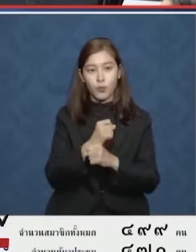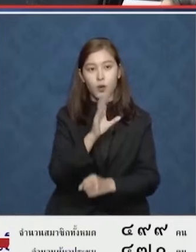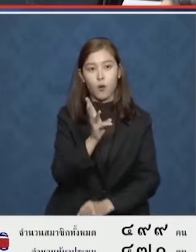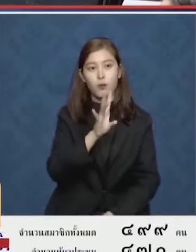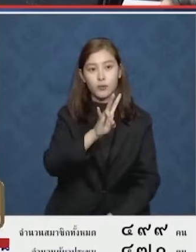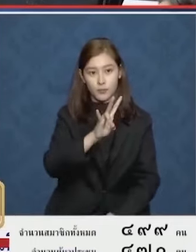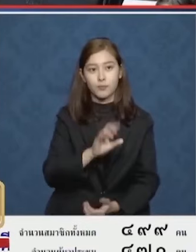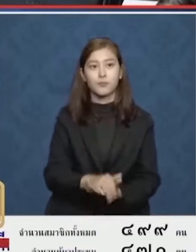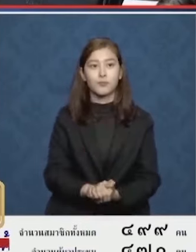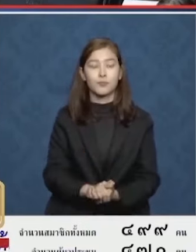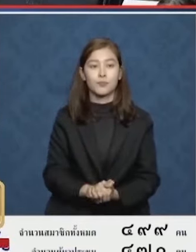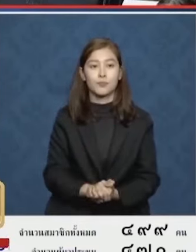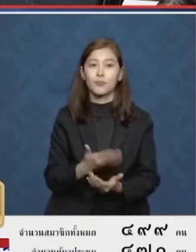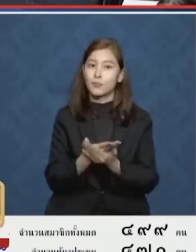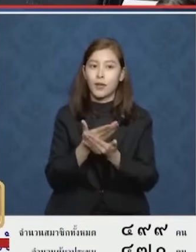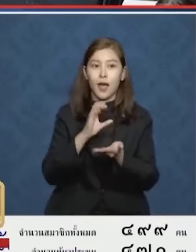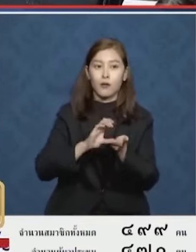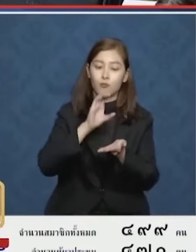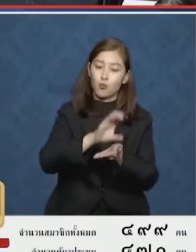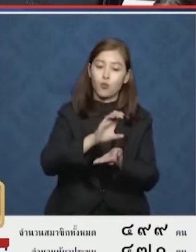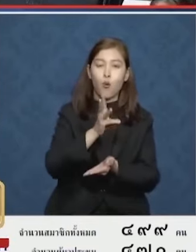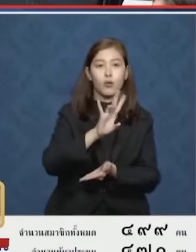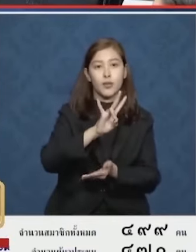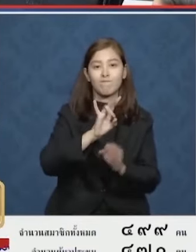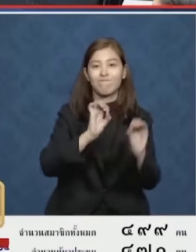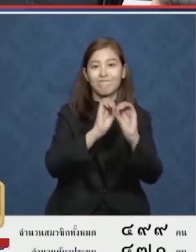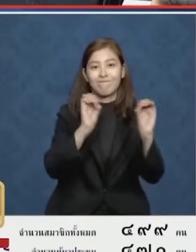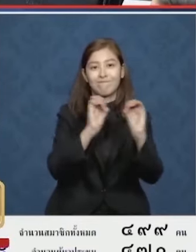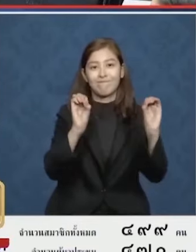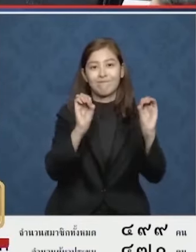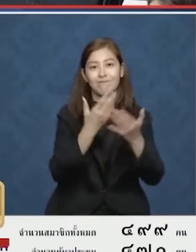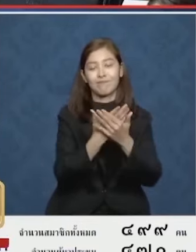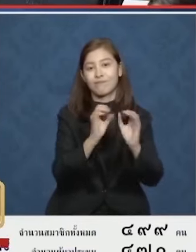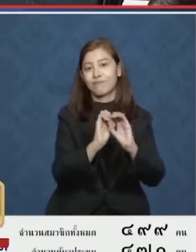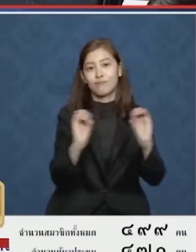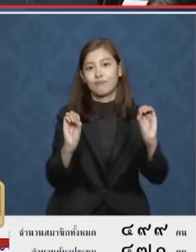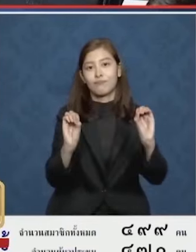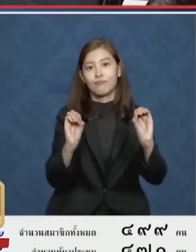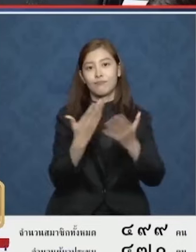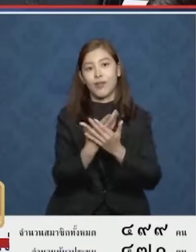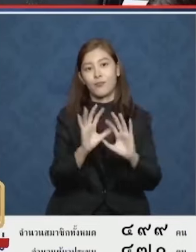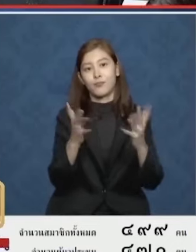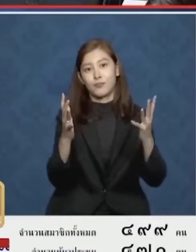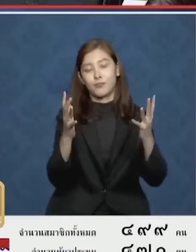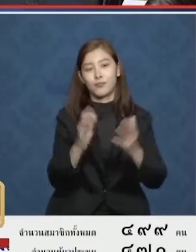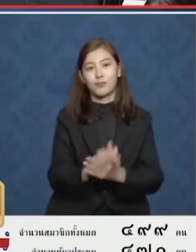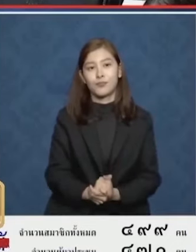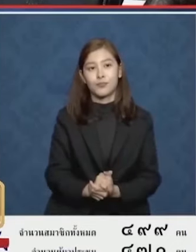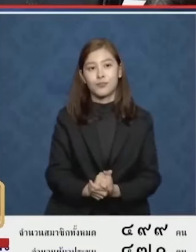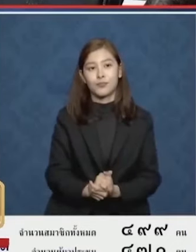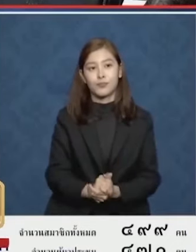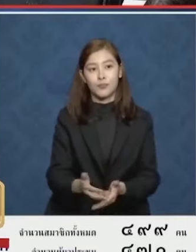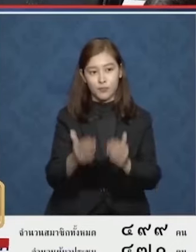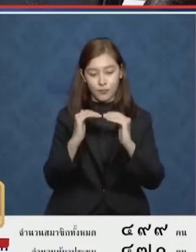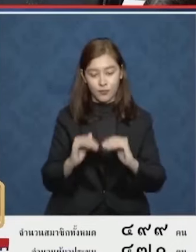นะคะไม่มีค่ะงบ Digital Wallet ล่องหนค่ะไม่ปรากฏในงบปี67เลยแม้แต่บาทเดียวส่วนกองทุนเพิ่มขีดนะคะ